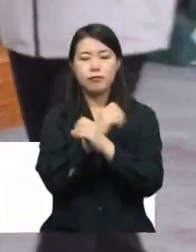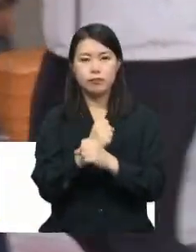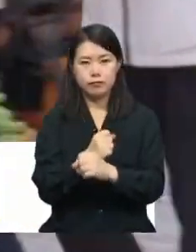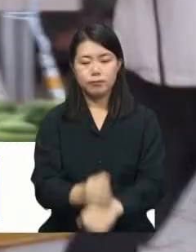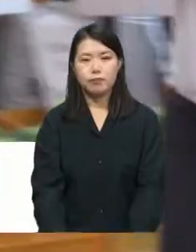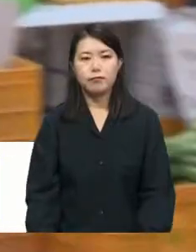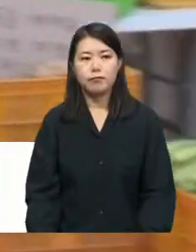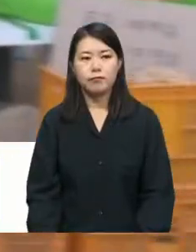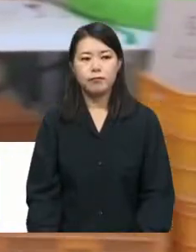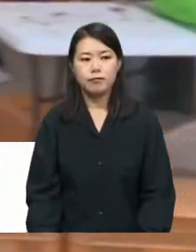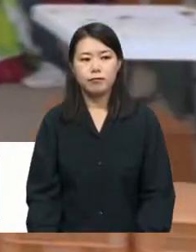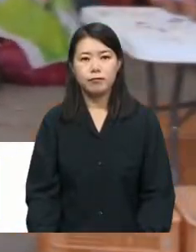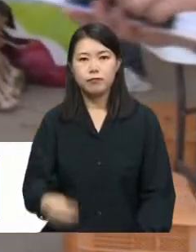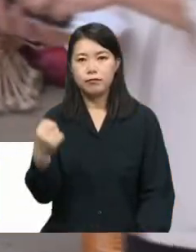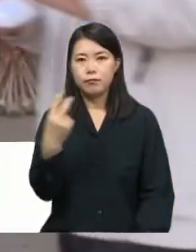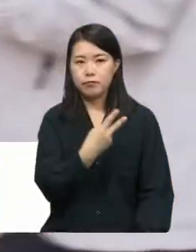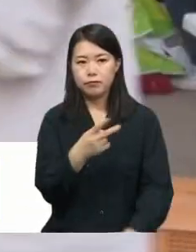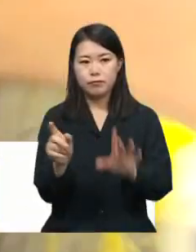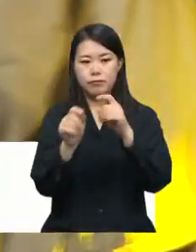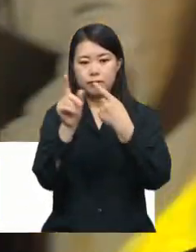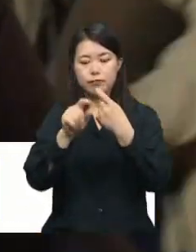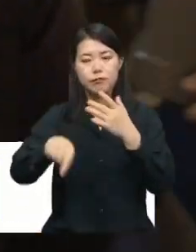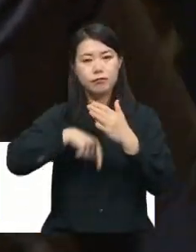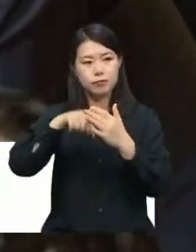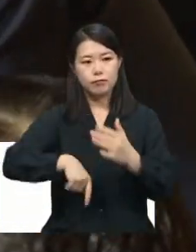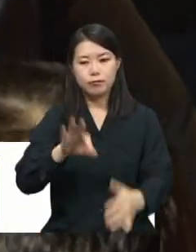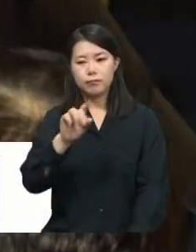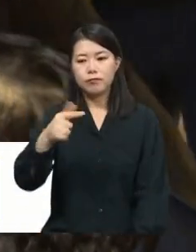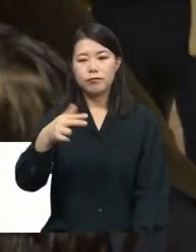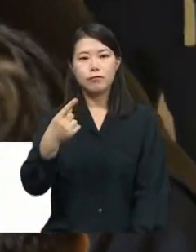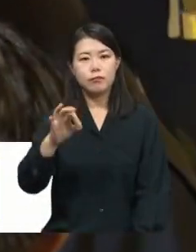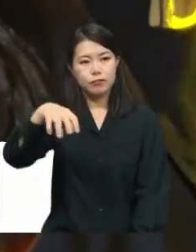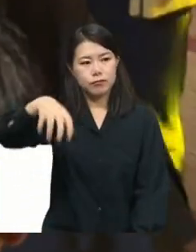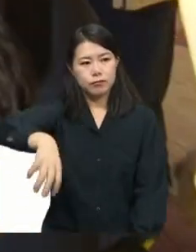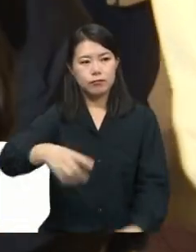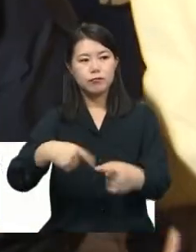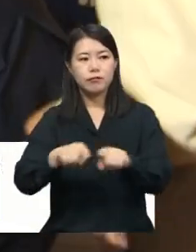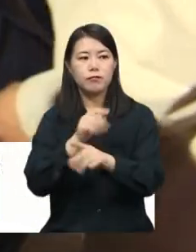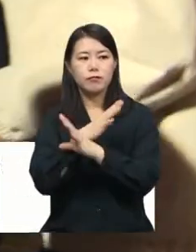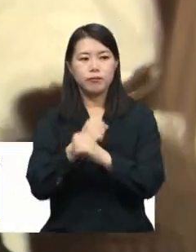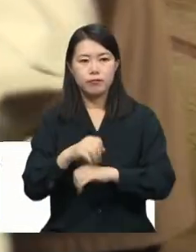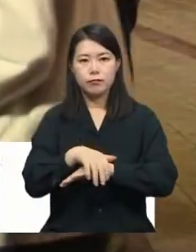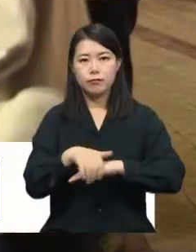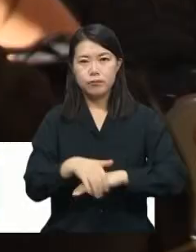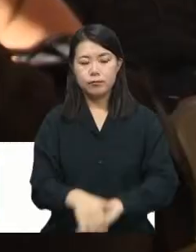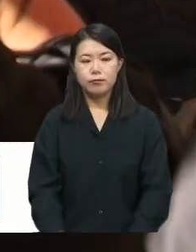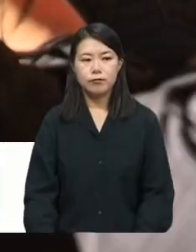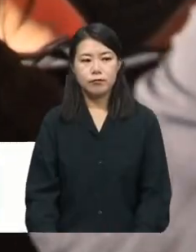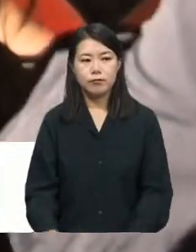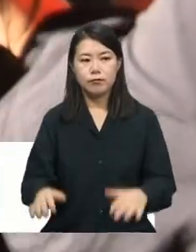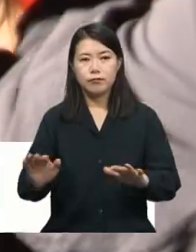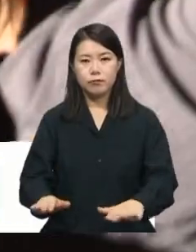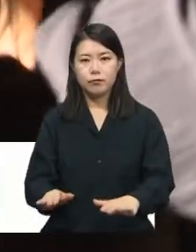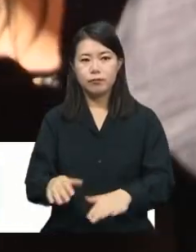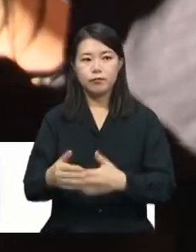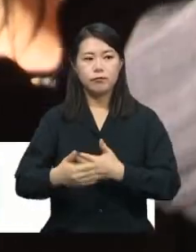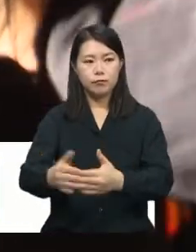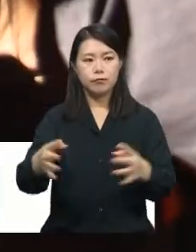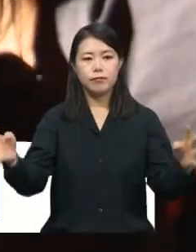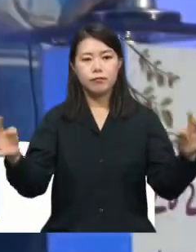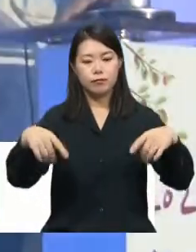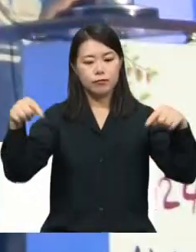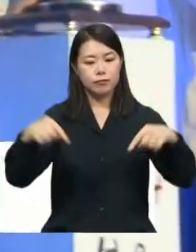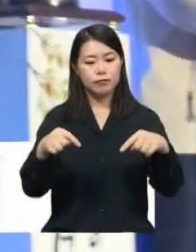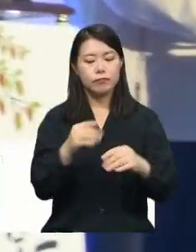했습니다. 이어 오는 11월 중에는 경북 안동시와도 자매결연을 예정하고 있으며 현재 실무진 간 협의를